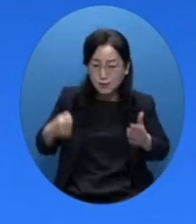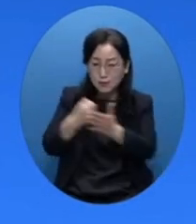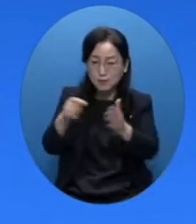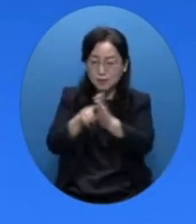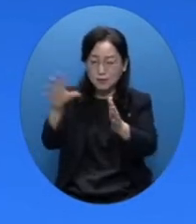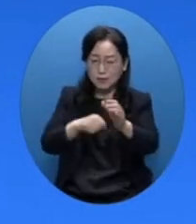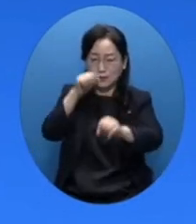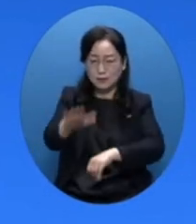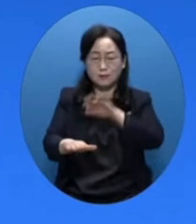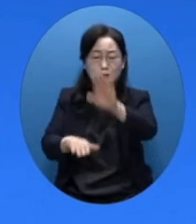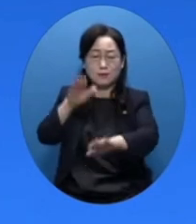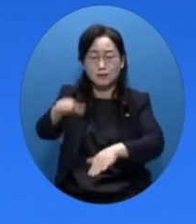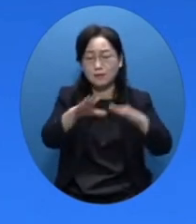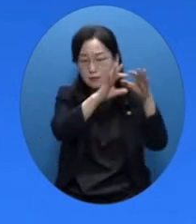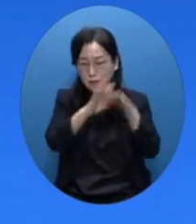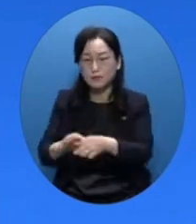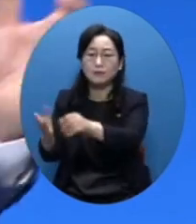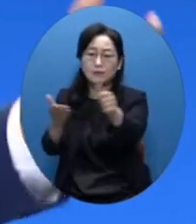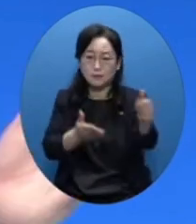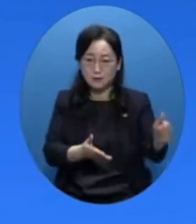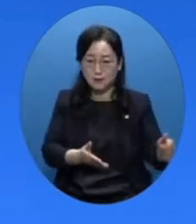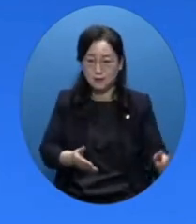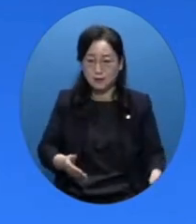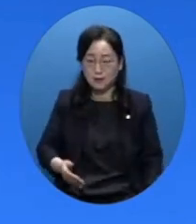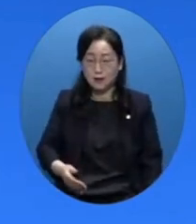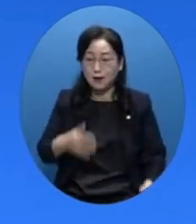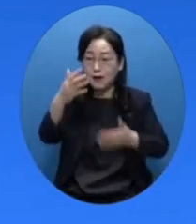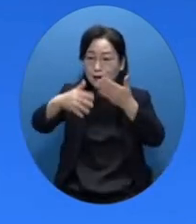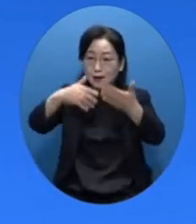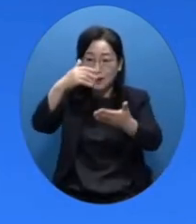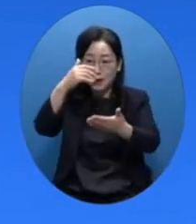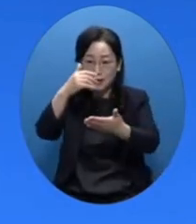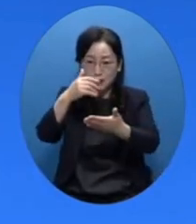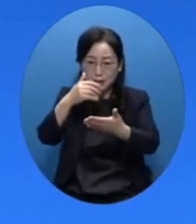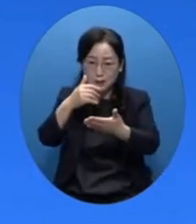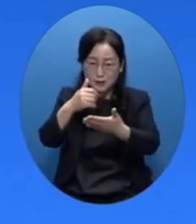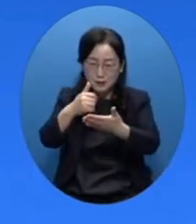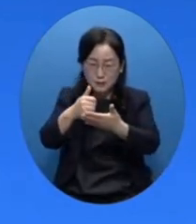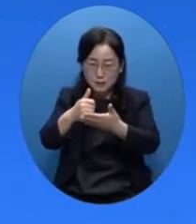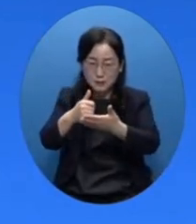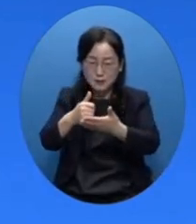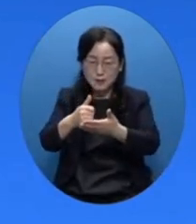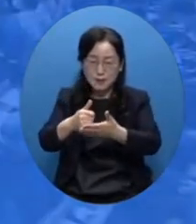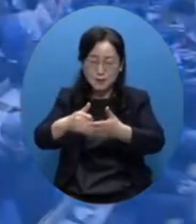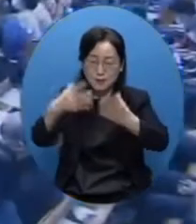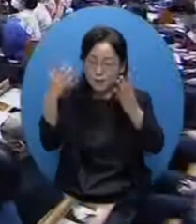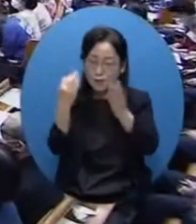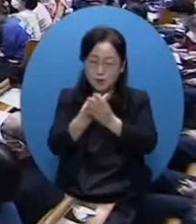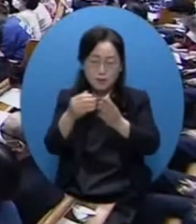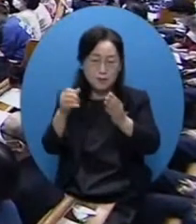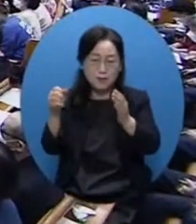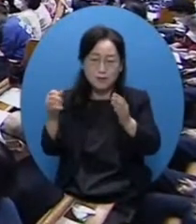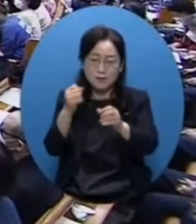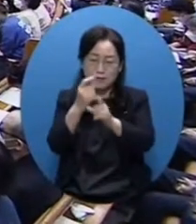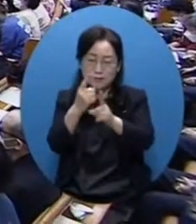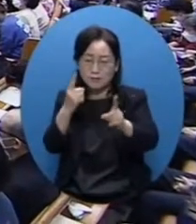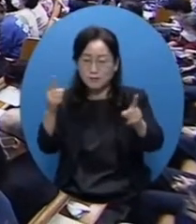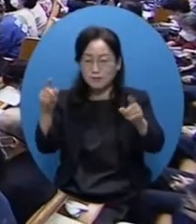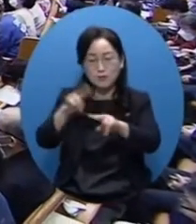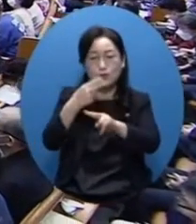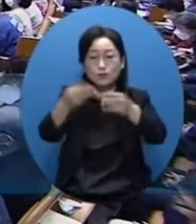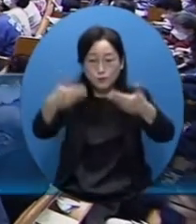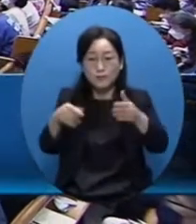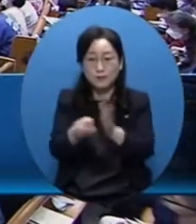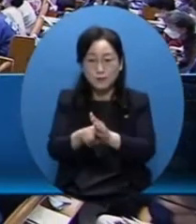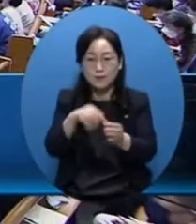또 존재나 가 되는 것입니다 그때 하나에게 우리에게 완전한 승리를 선물로 주실 것입니다